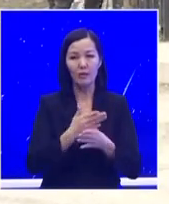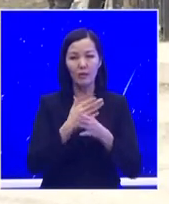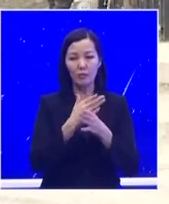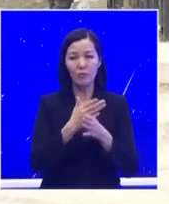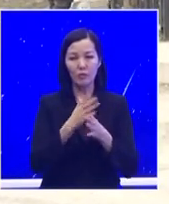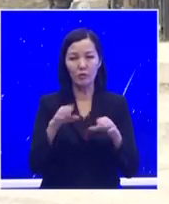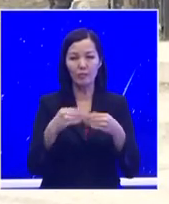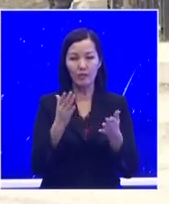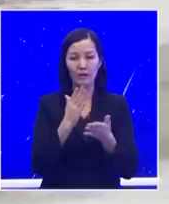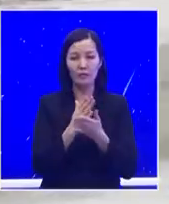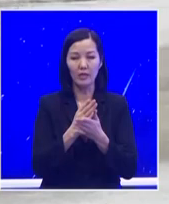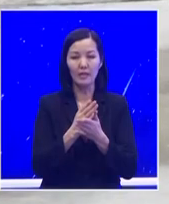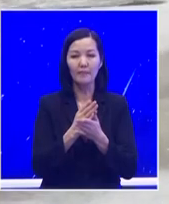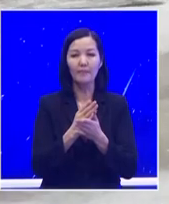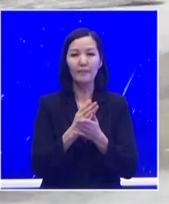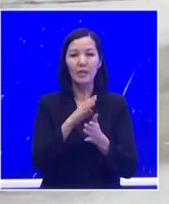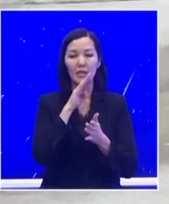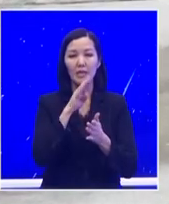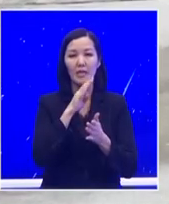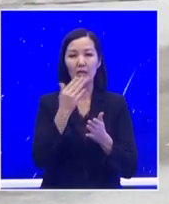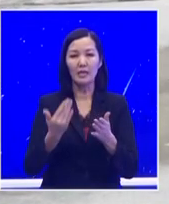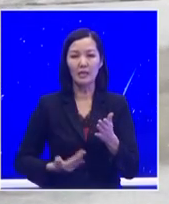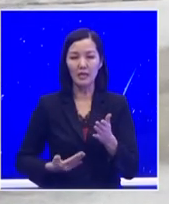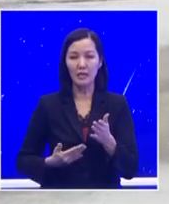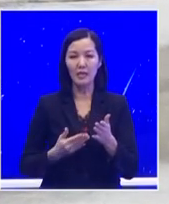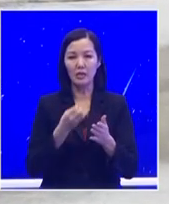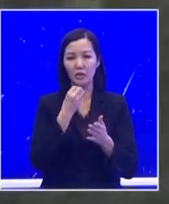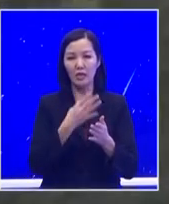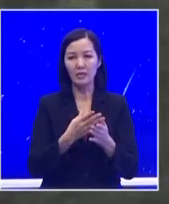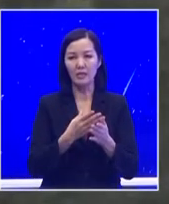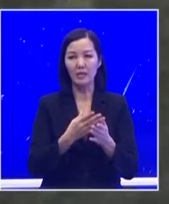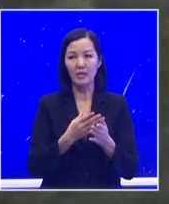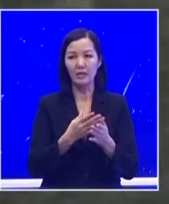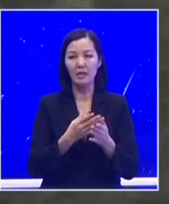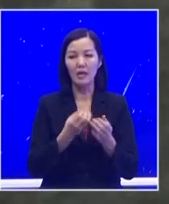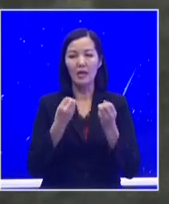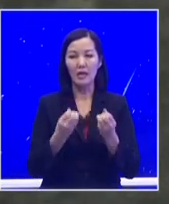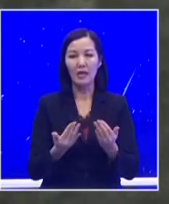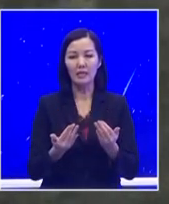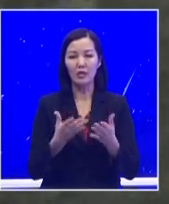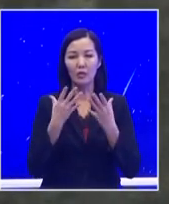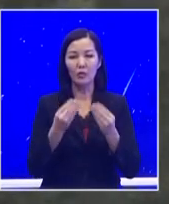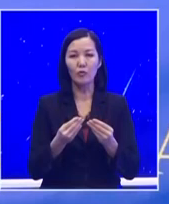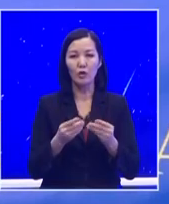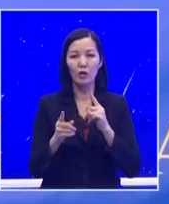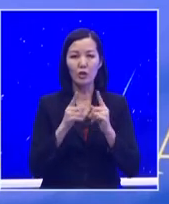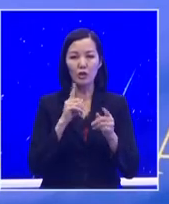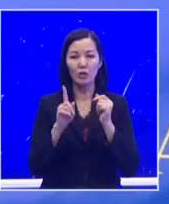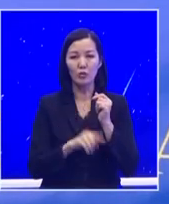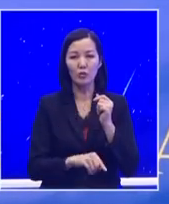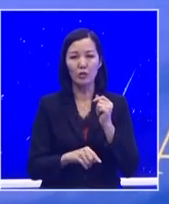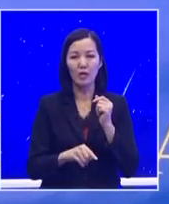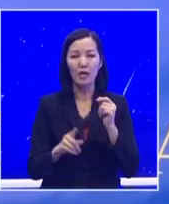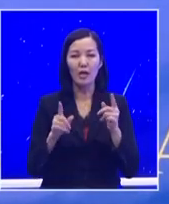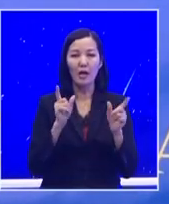көмек көрсетіліп келеді. Қысқасы, Текелінің тірлігі өзені секілді. Буырқанып жатыр. Осыған байланысты жиын соңында өткен